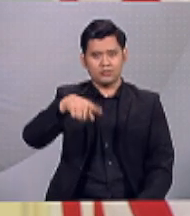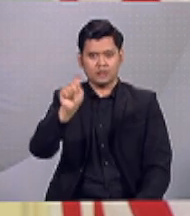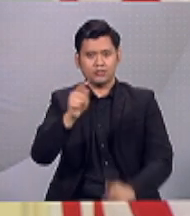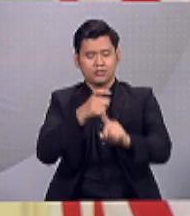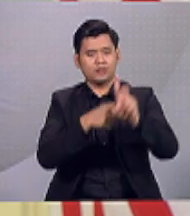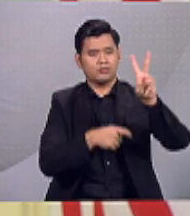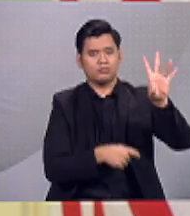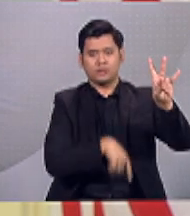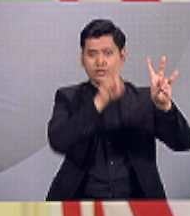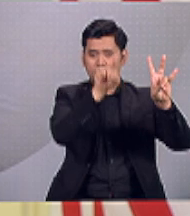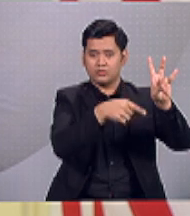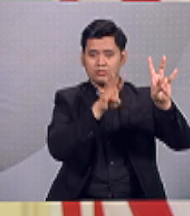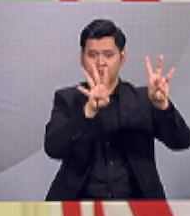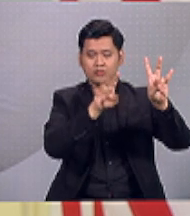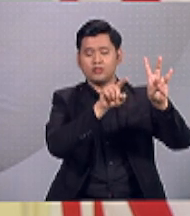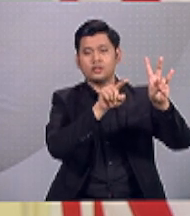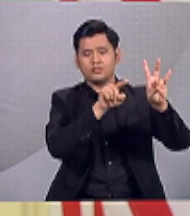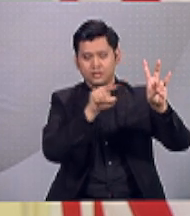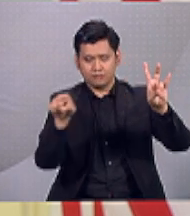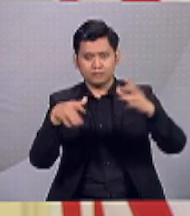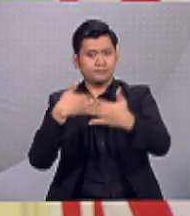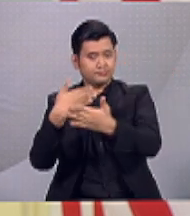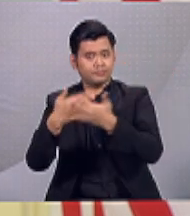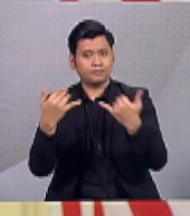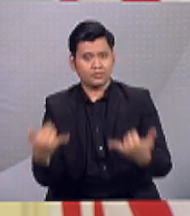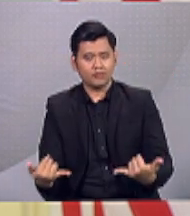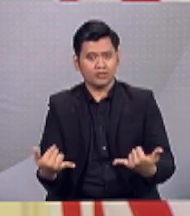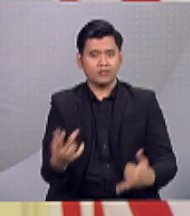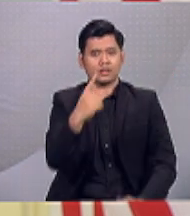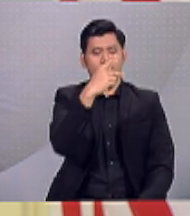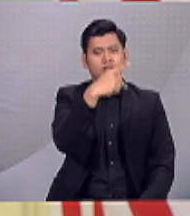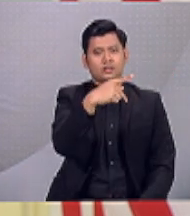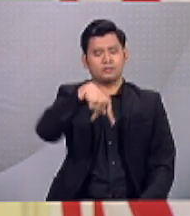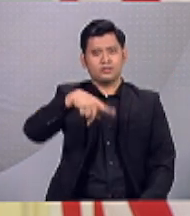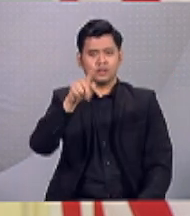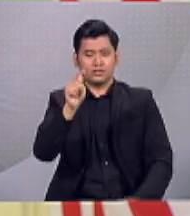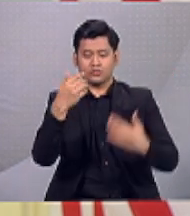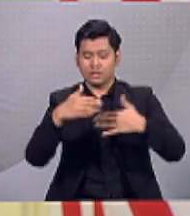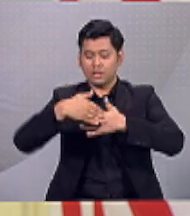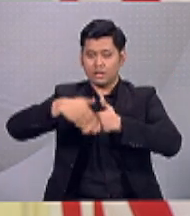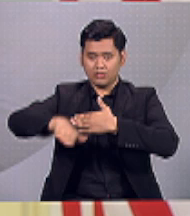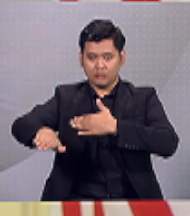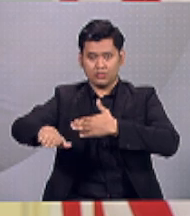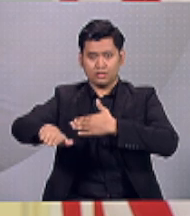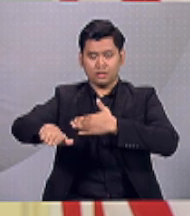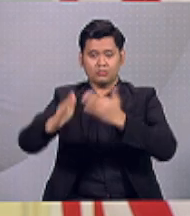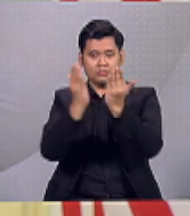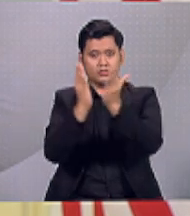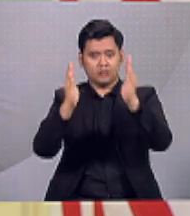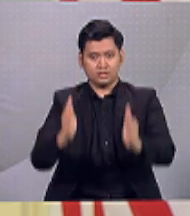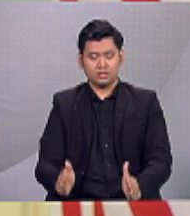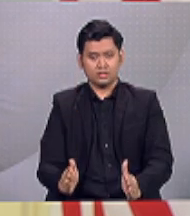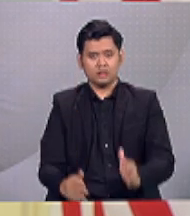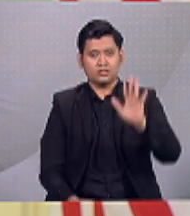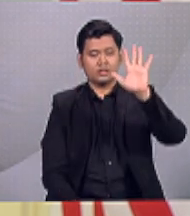27 April 2020 hingga ke hari ini, Kementerian Pengajian Tinggi telah menghantar pulang seramai